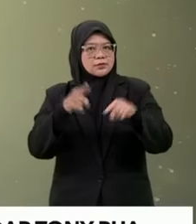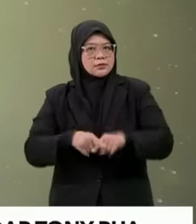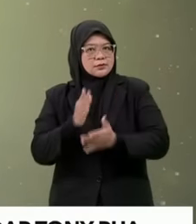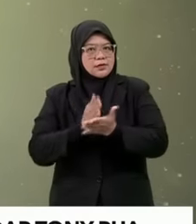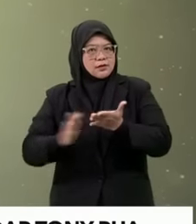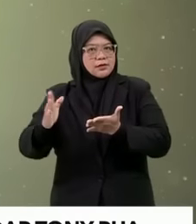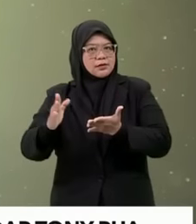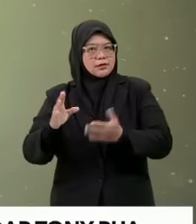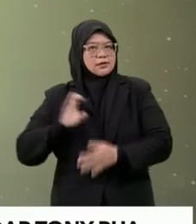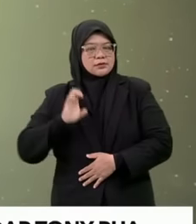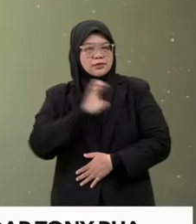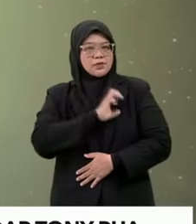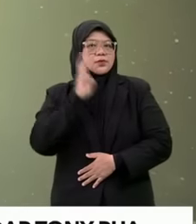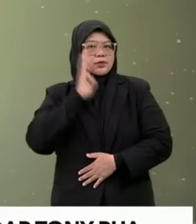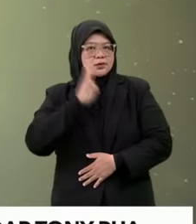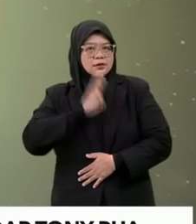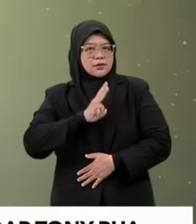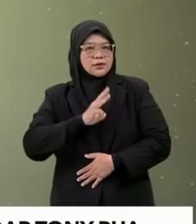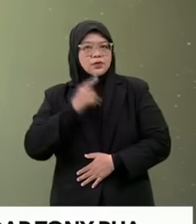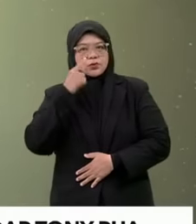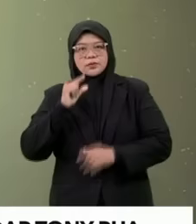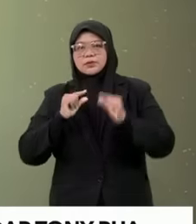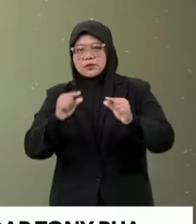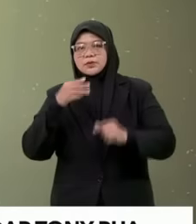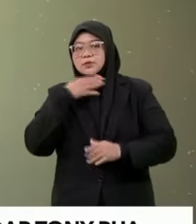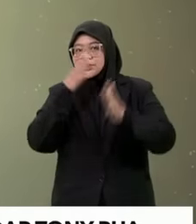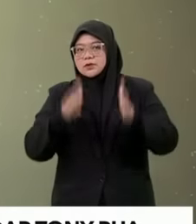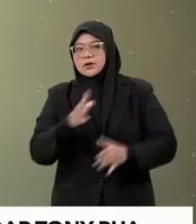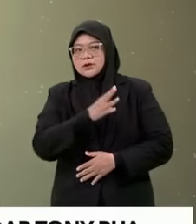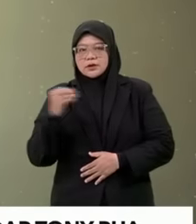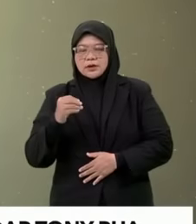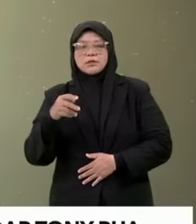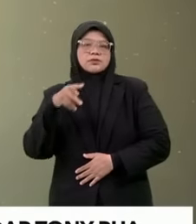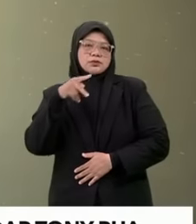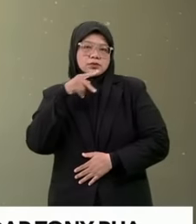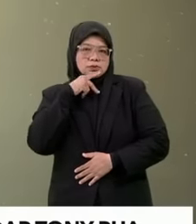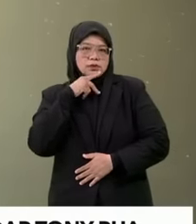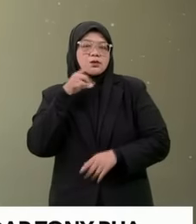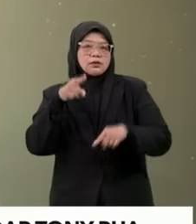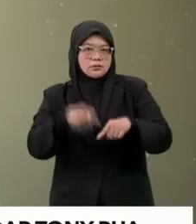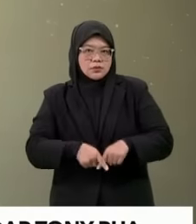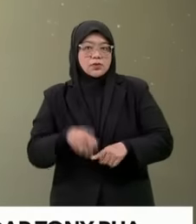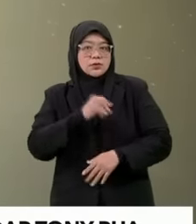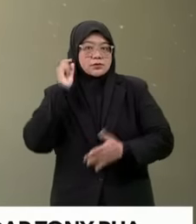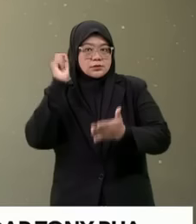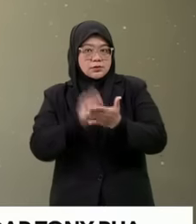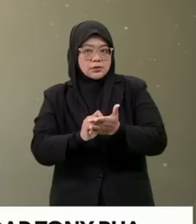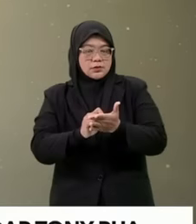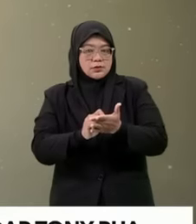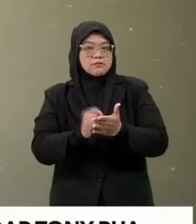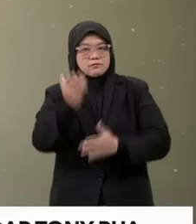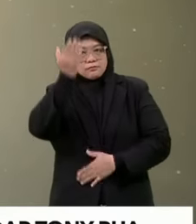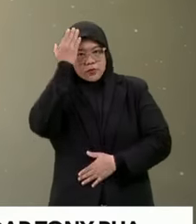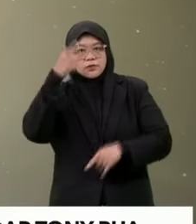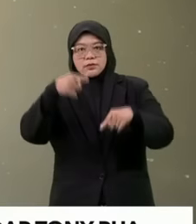bahagian-bahagian dan exco-ekco wanita pergerakan Pemuda dan pergerakan puteri umno setiausaha Agung umno